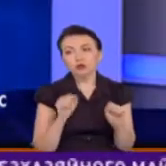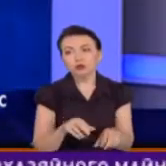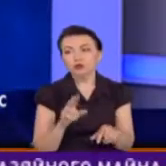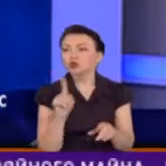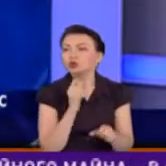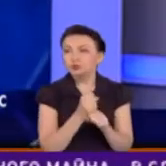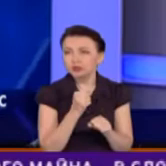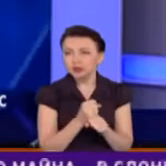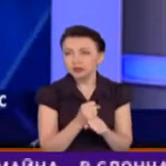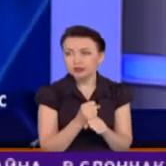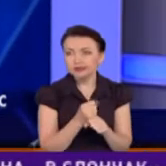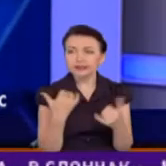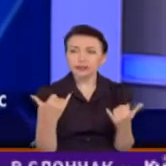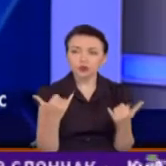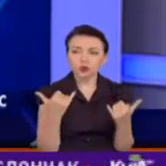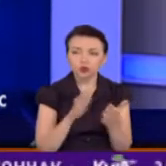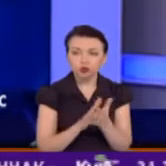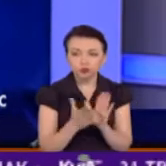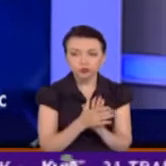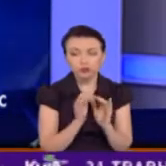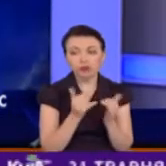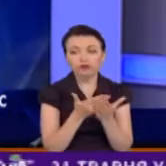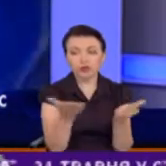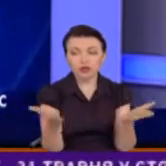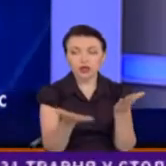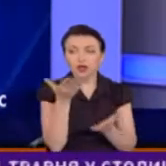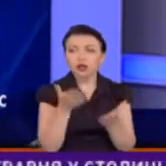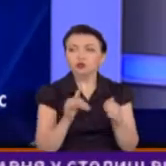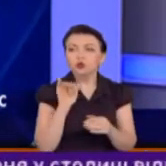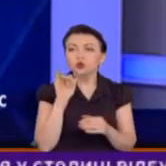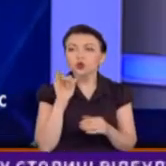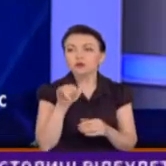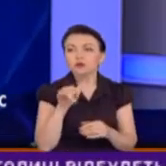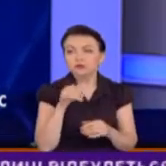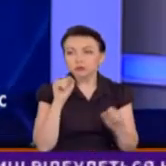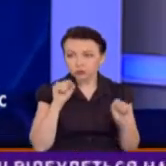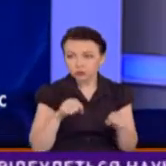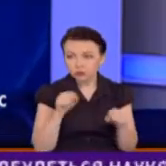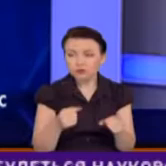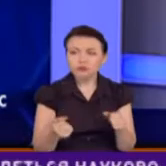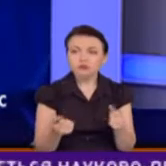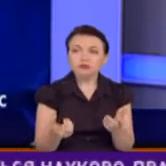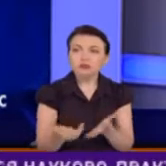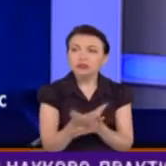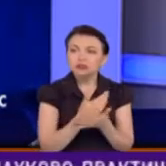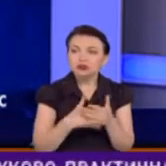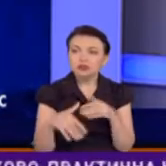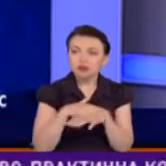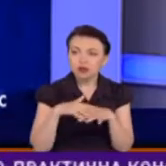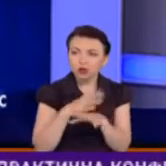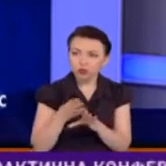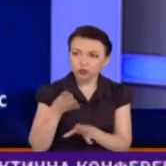зробити в сьогоднішніх умовах для вас, якщо ви в змозі зібрати свій будинок і обговорити,